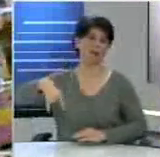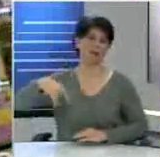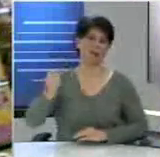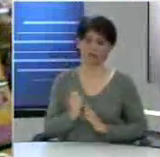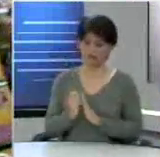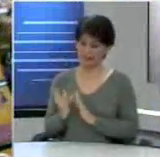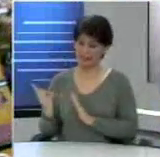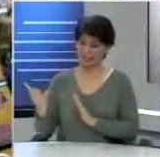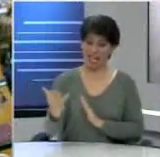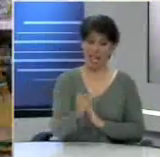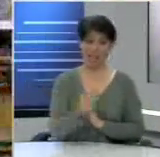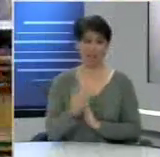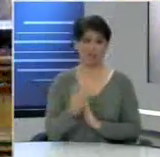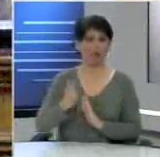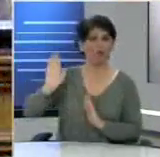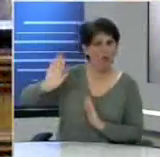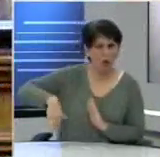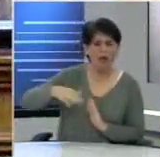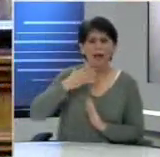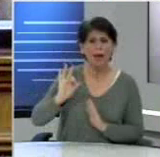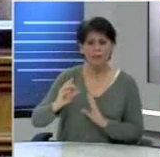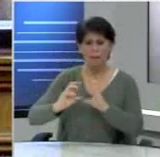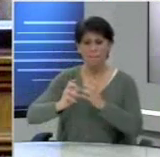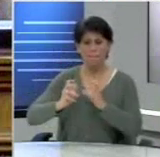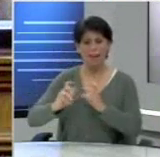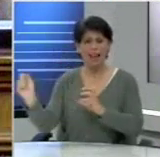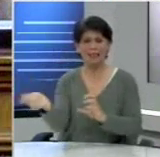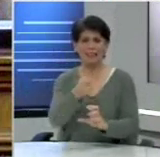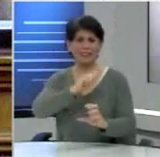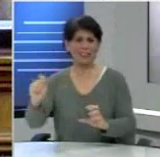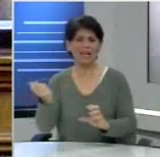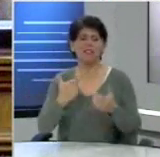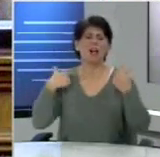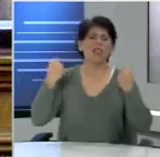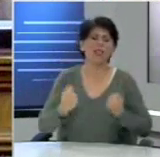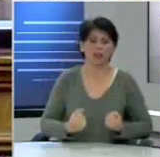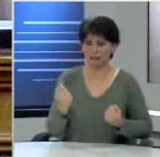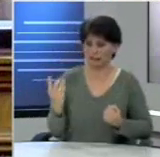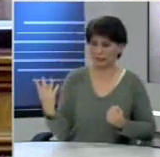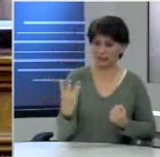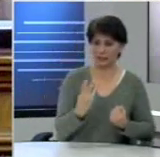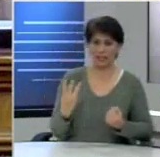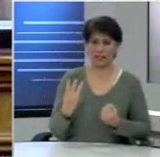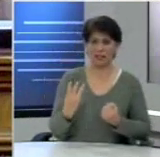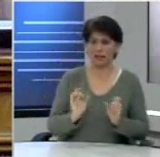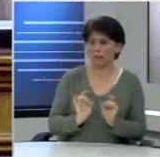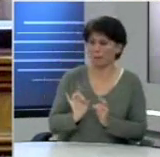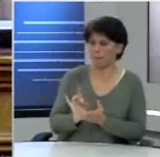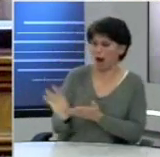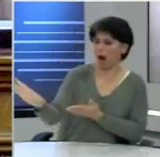στο τέλος, επειδή το μπαλάκι του τένις δεν μπορούσε να αντέξει ανάμεσα σε αυτούς τους 4, πήγε στον Υφυπουργό, σε έναν